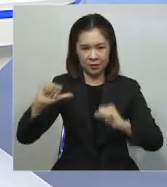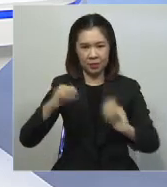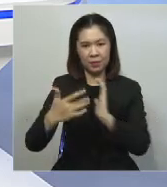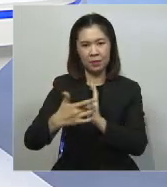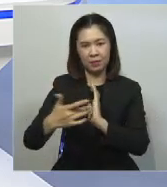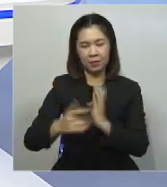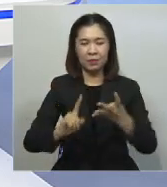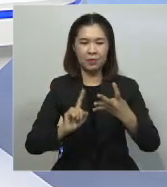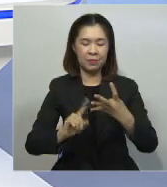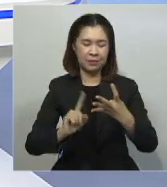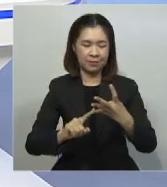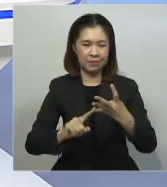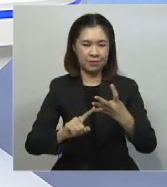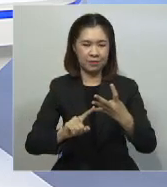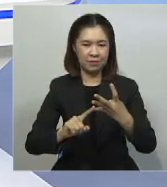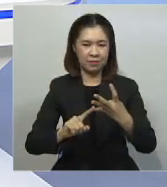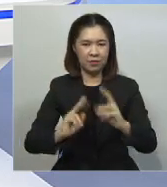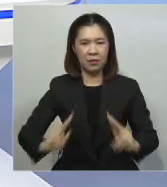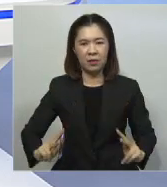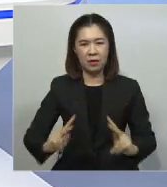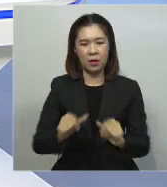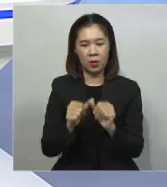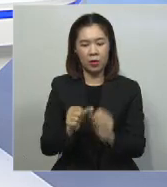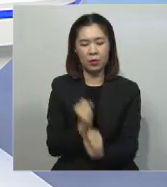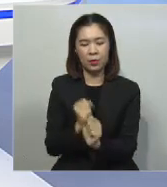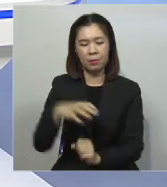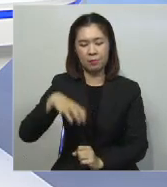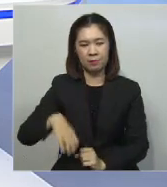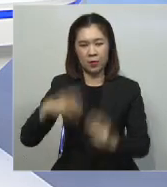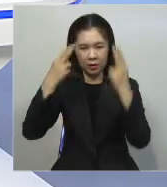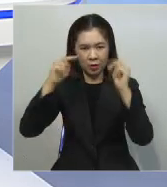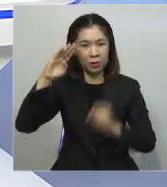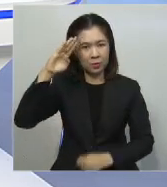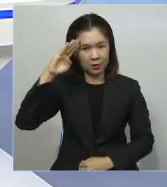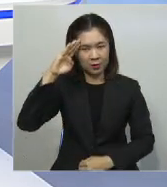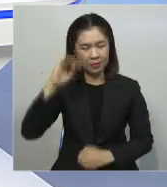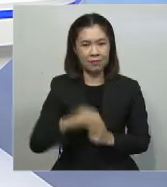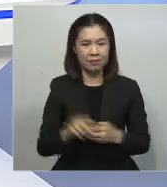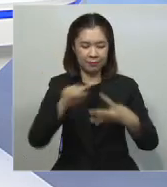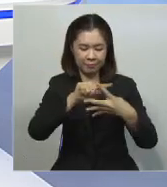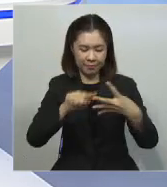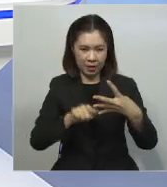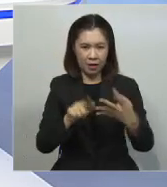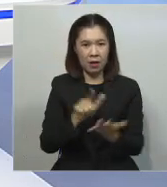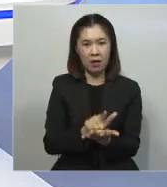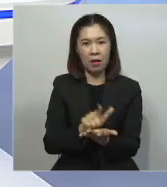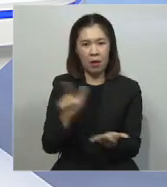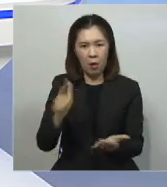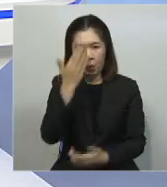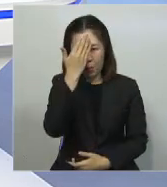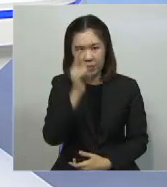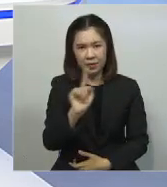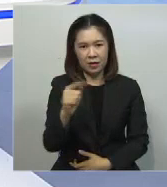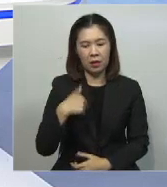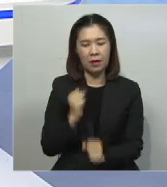ทคโนโลยีและนายกอบศักดิ์ภูตระกูลรัฐมนตรีประจำสำนักนายกรัฐมนตรีนะคะเรียกว่าการลาออกครั้งนี้เนี่ยก็เพื่อที่จะเ